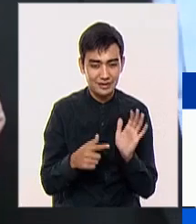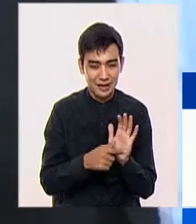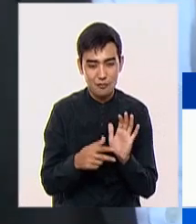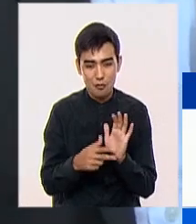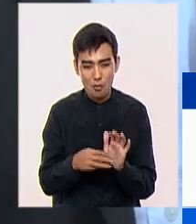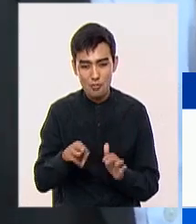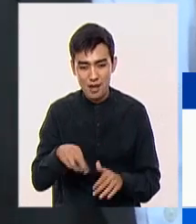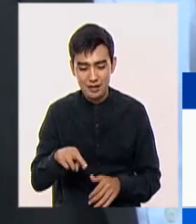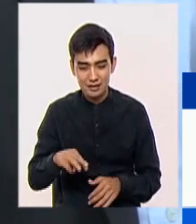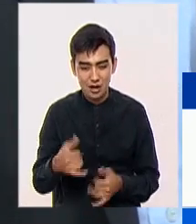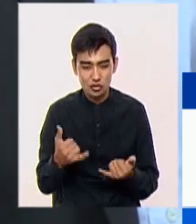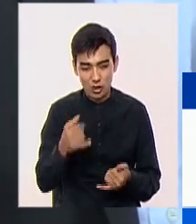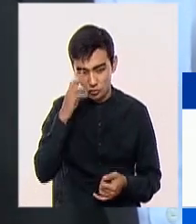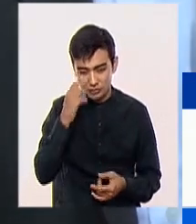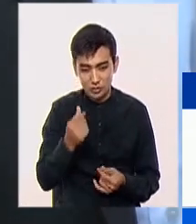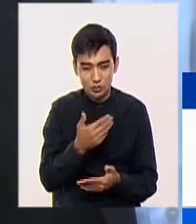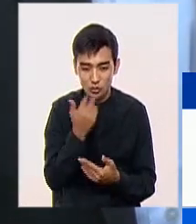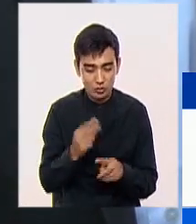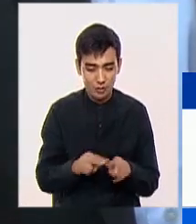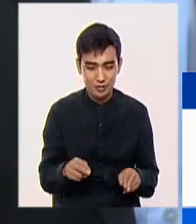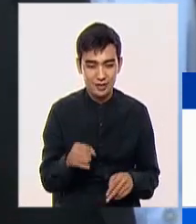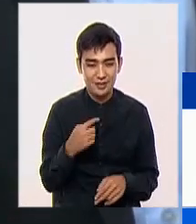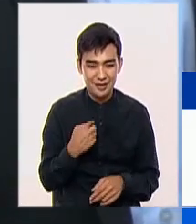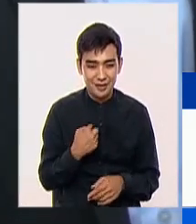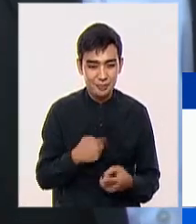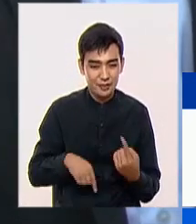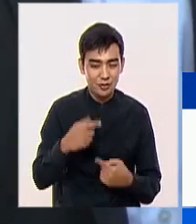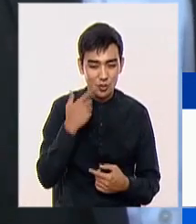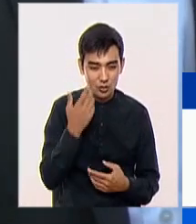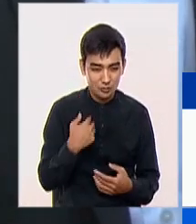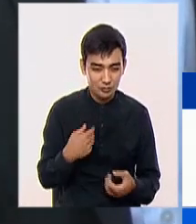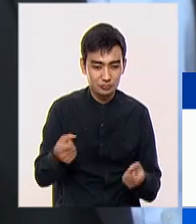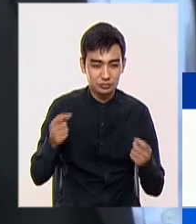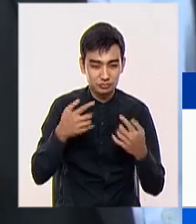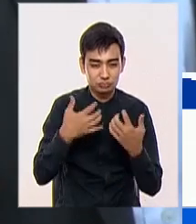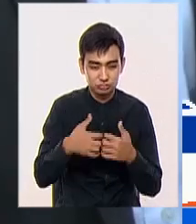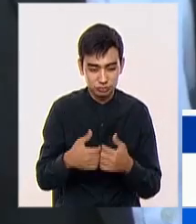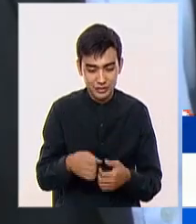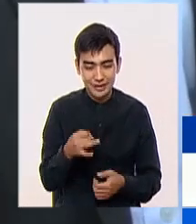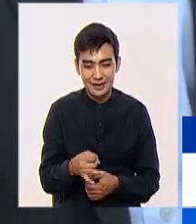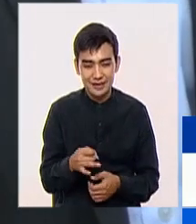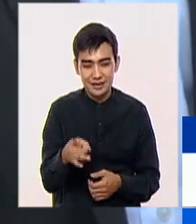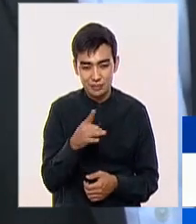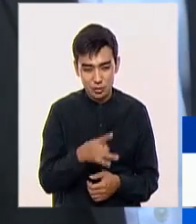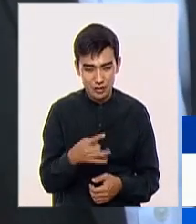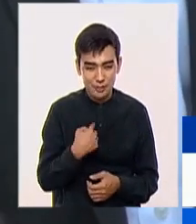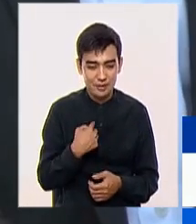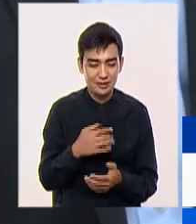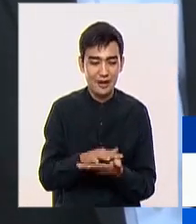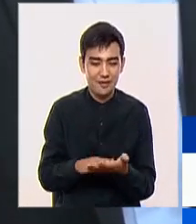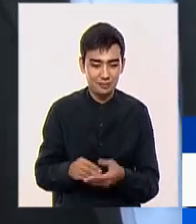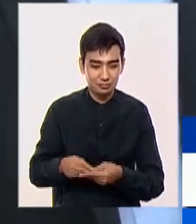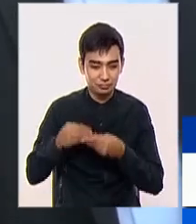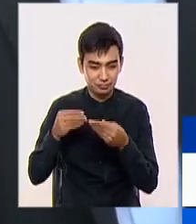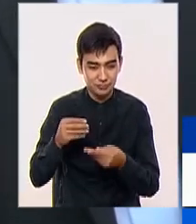жоқ. Қалалық бюджетте ондай ақша жоқ. Біз ол жәндегі шыққаннан кейін бағалау. Біз оны республикалық бюджеттен өтінім жасаймыз.